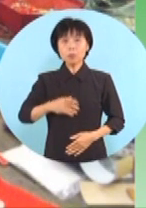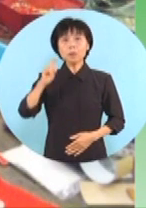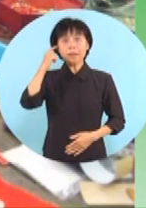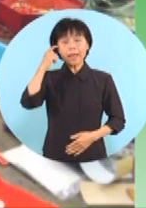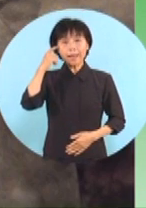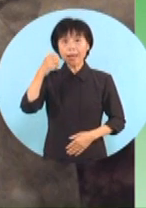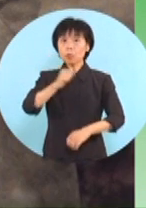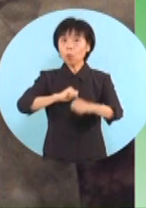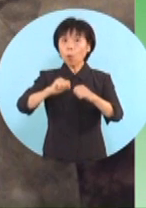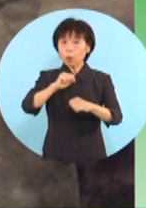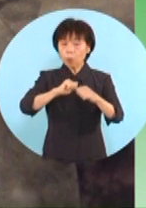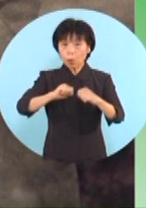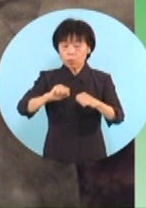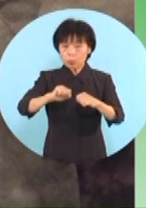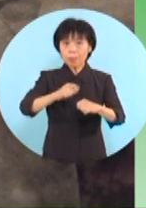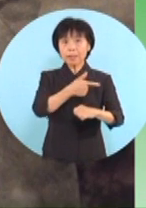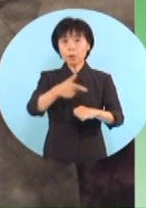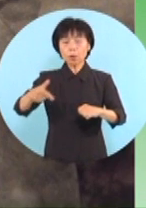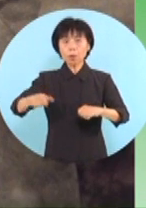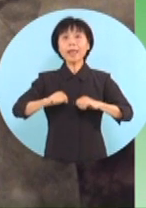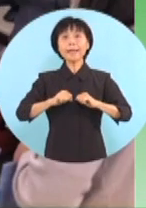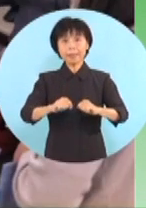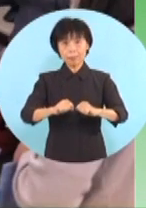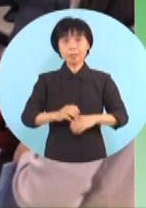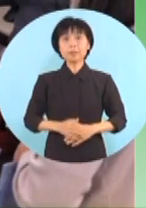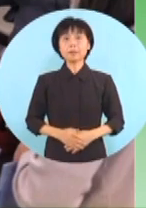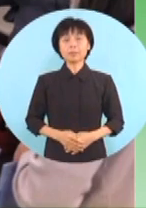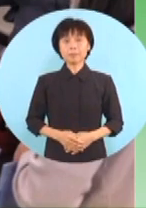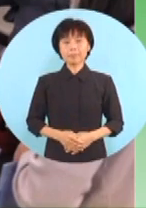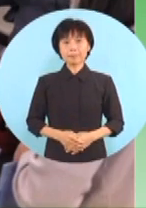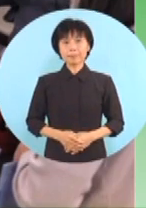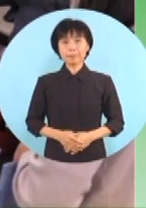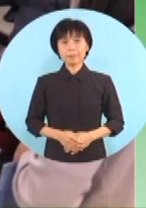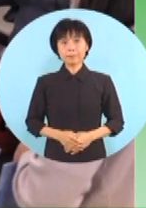様々な取り組みを行っています。